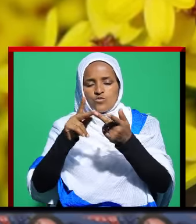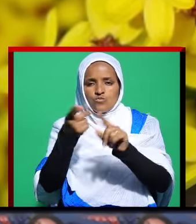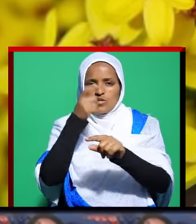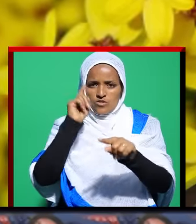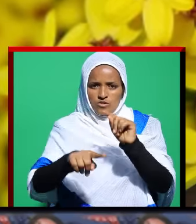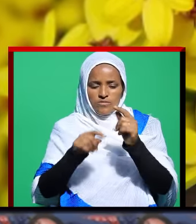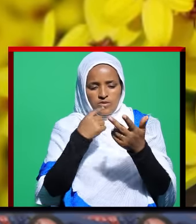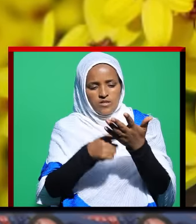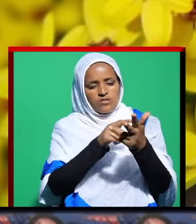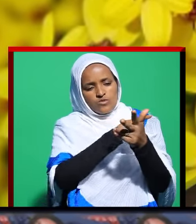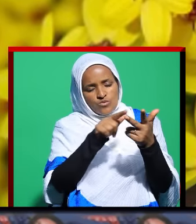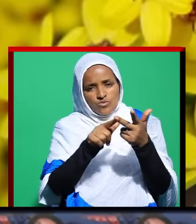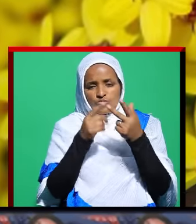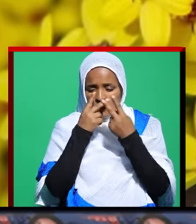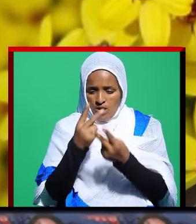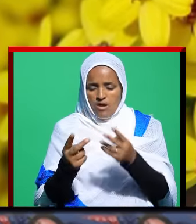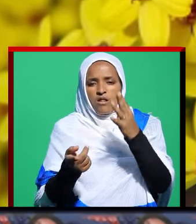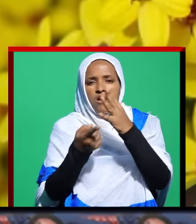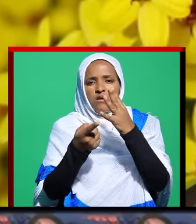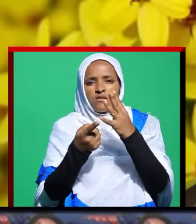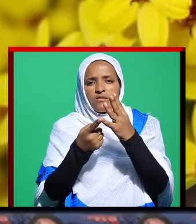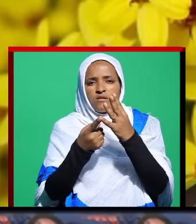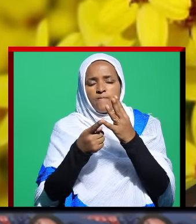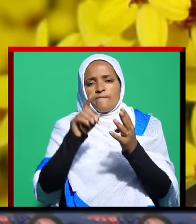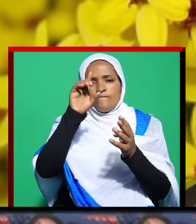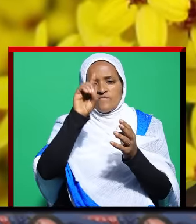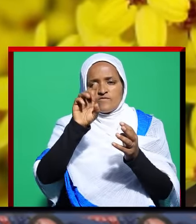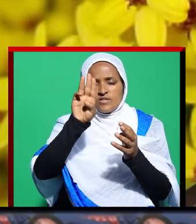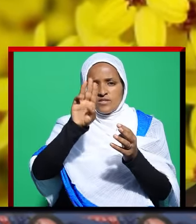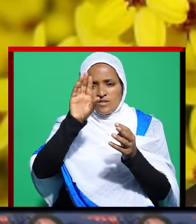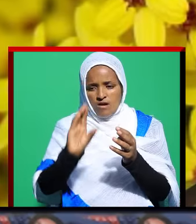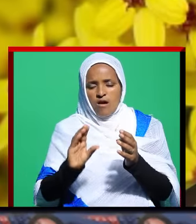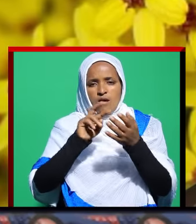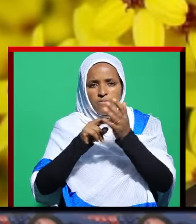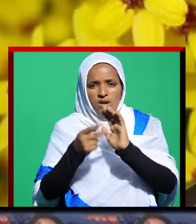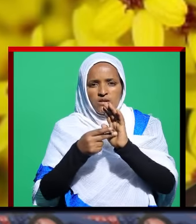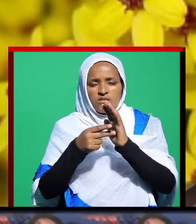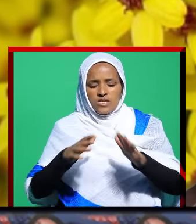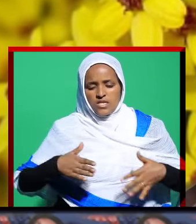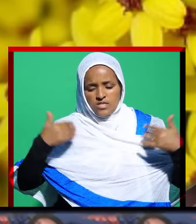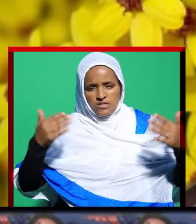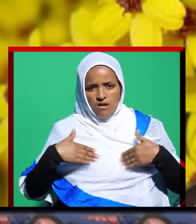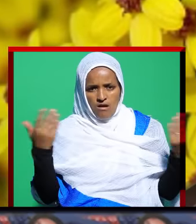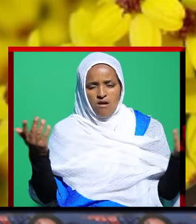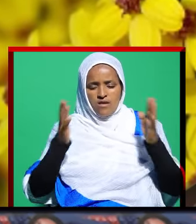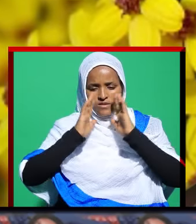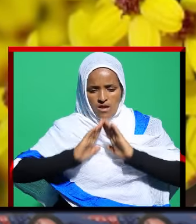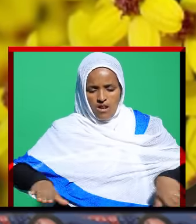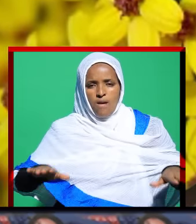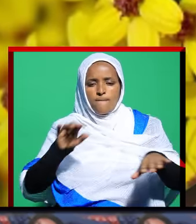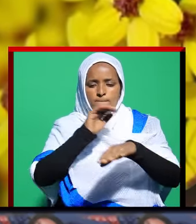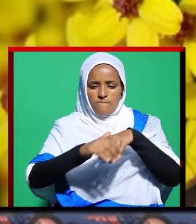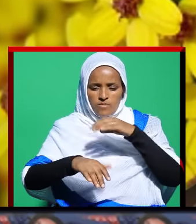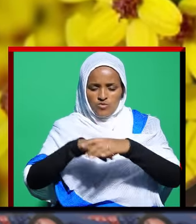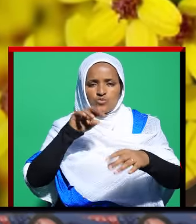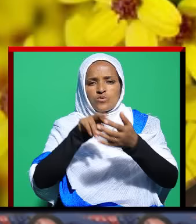እነዚህን ሶስቱን ነገሮች ካየን አራተኛው ፍስሐ የሚለው ነው። ፍስሐ ደግሞ ተድላ፣ ደስታ፣ ሰላም፣